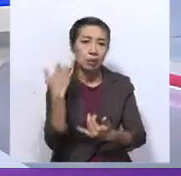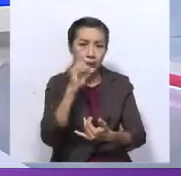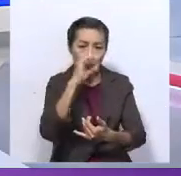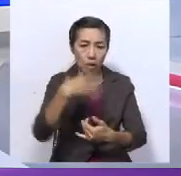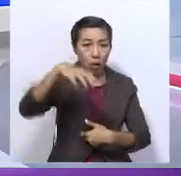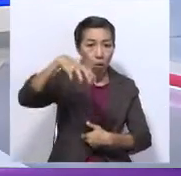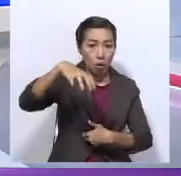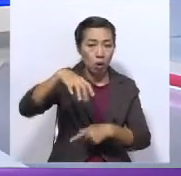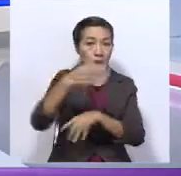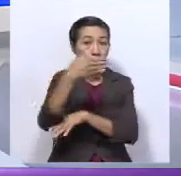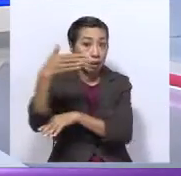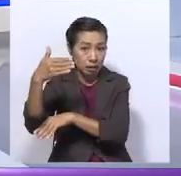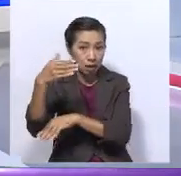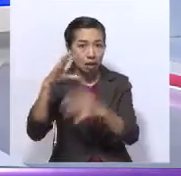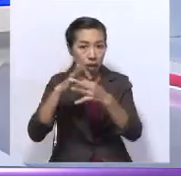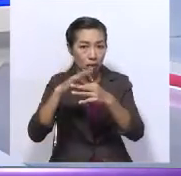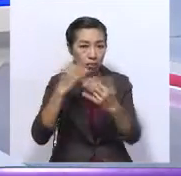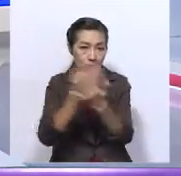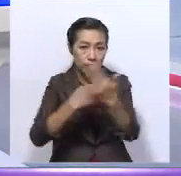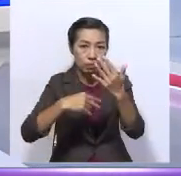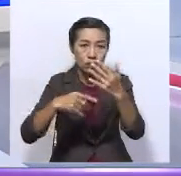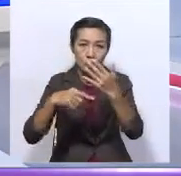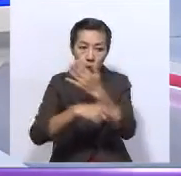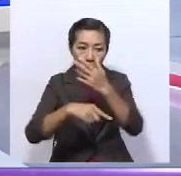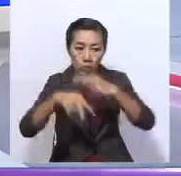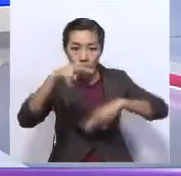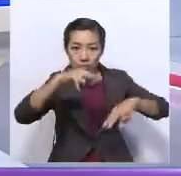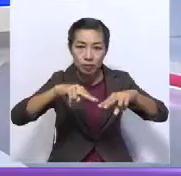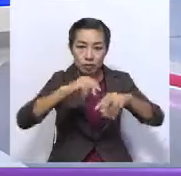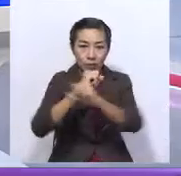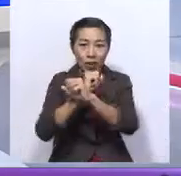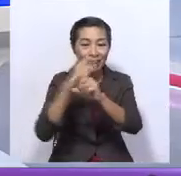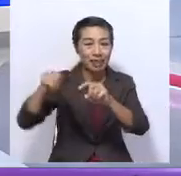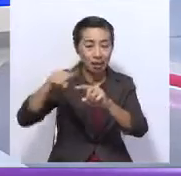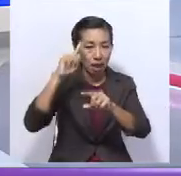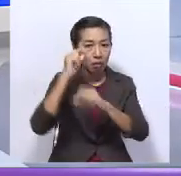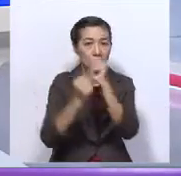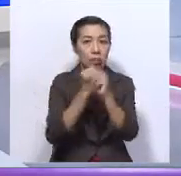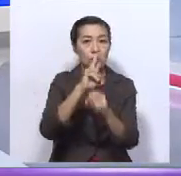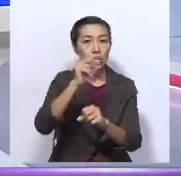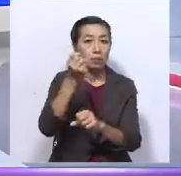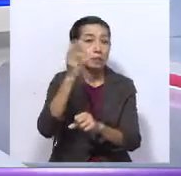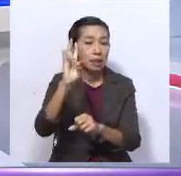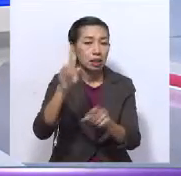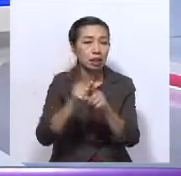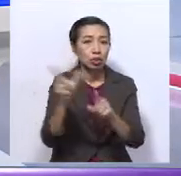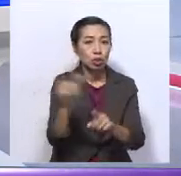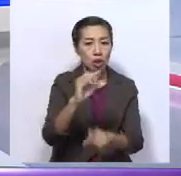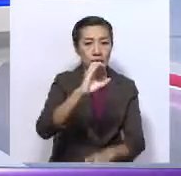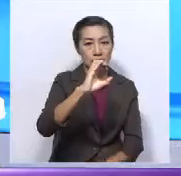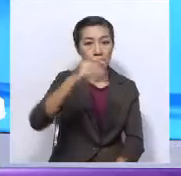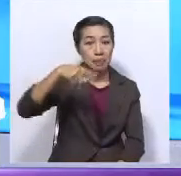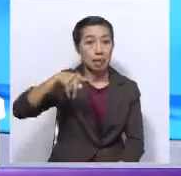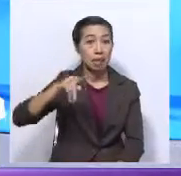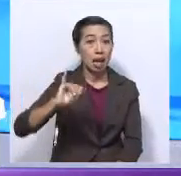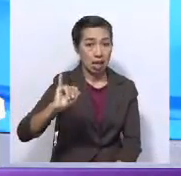องค์กรเพื่อความโปร่งใสนานาชาตินะคะได้เปิดเผยดัชนีการรับรู้การทุจริตประจำปี2017หรือว่าดัชนี CPI นั่นเองนะคะโ